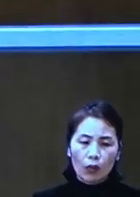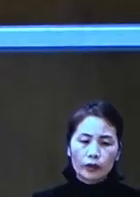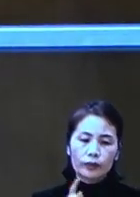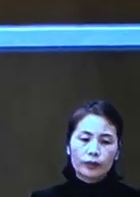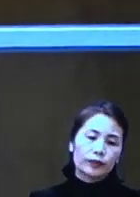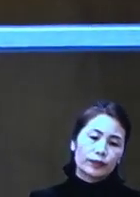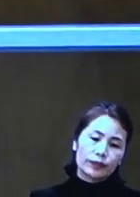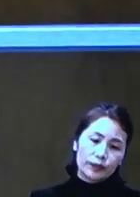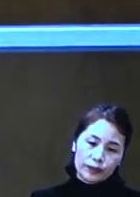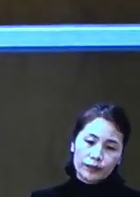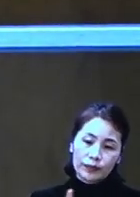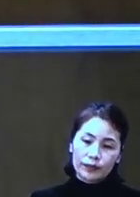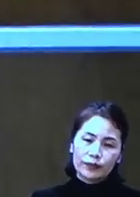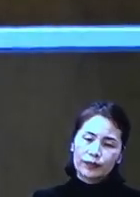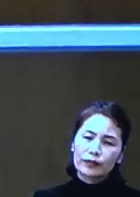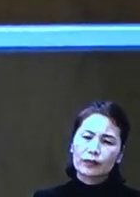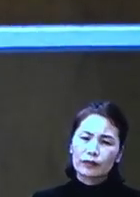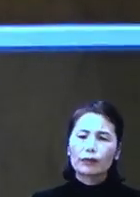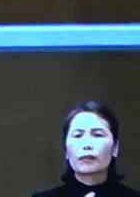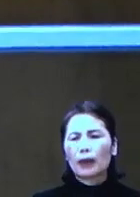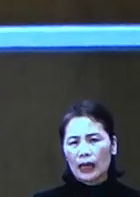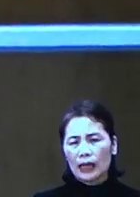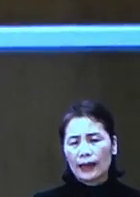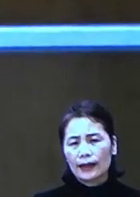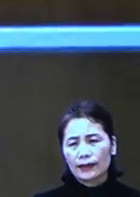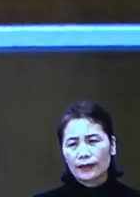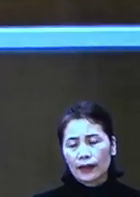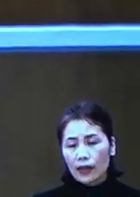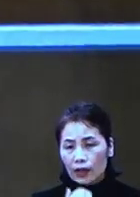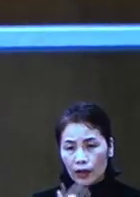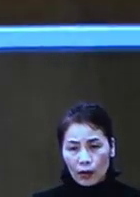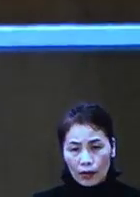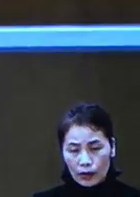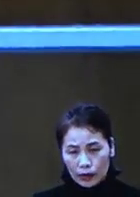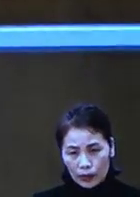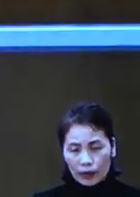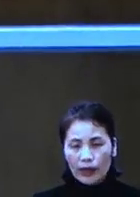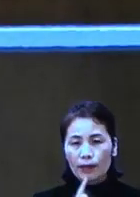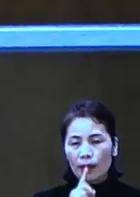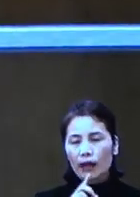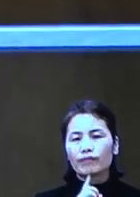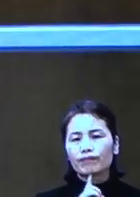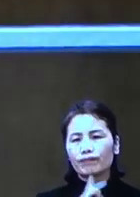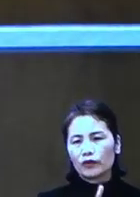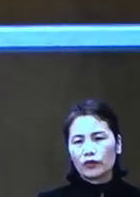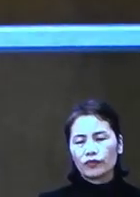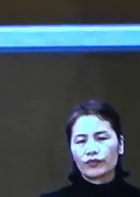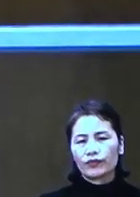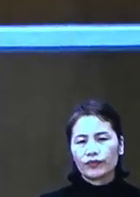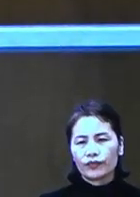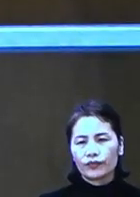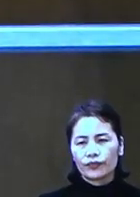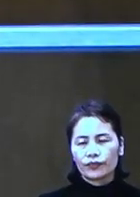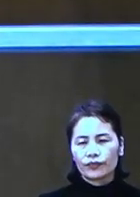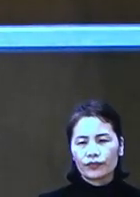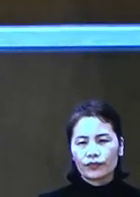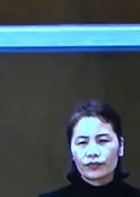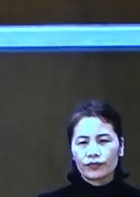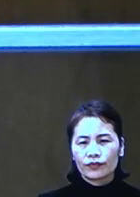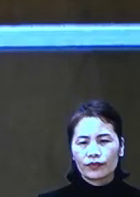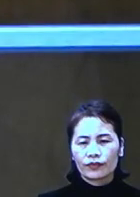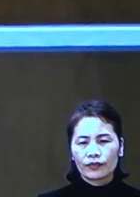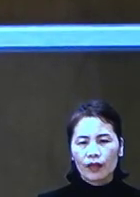다르다. 변화의 중심이 기회인 경기도는 말뿐입니다. 어느 때보다 태부한 경기도 인사